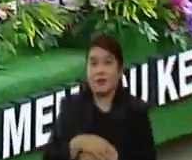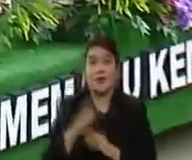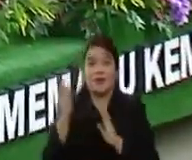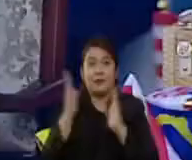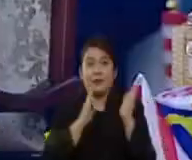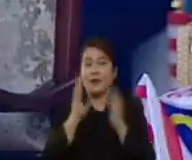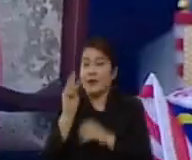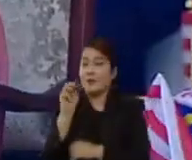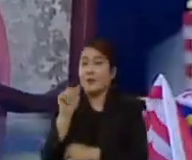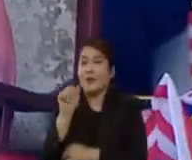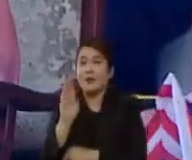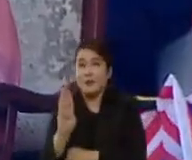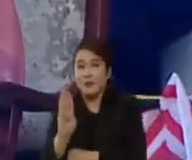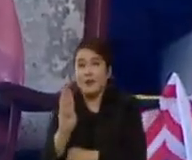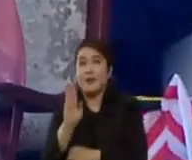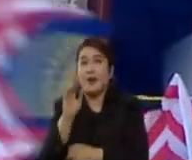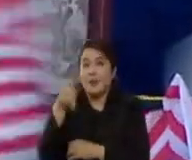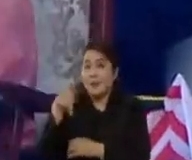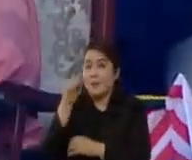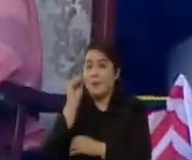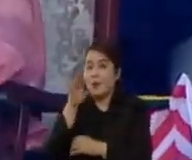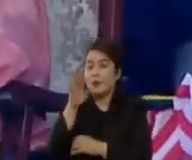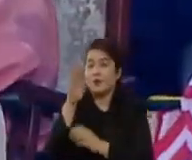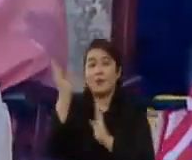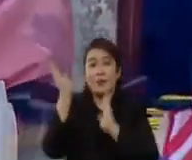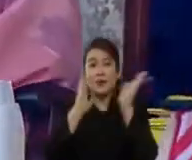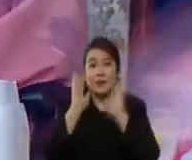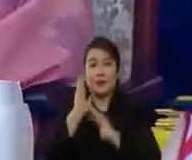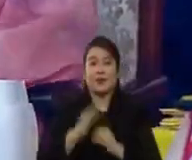Group, MAB, Post Malaysia Berhad.